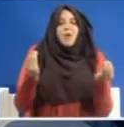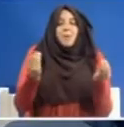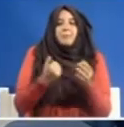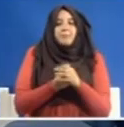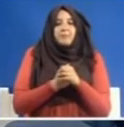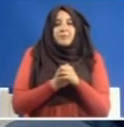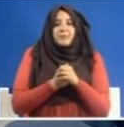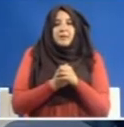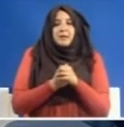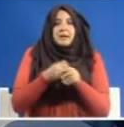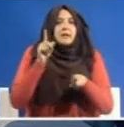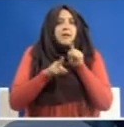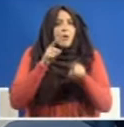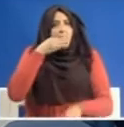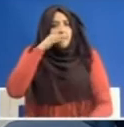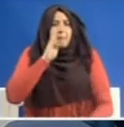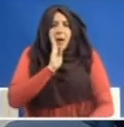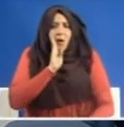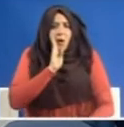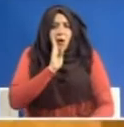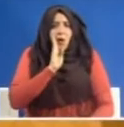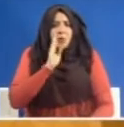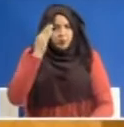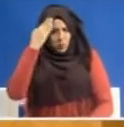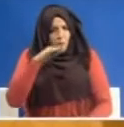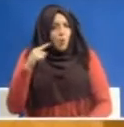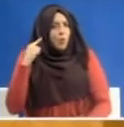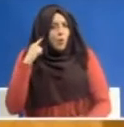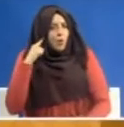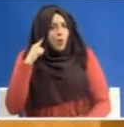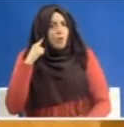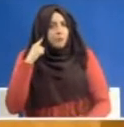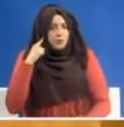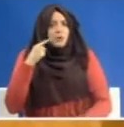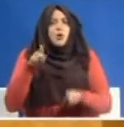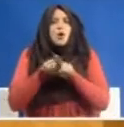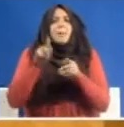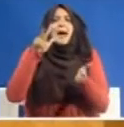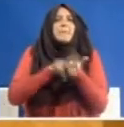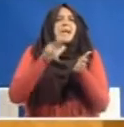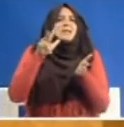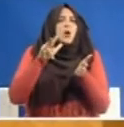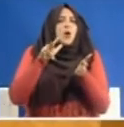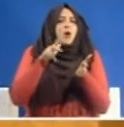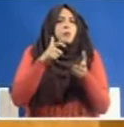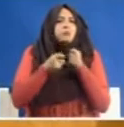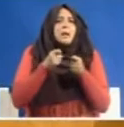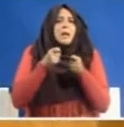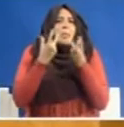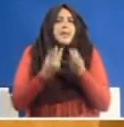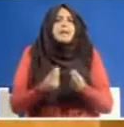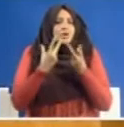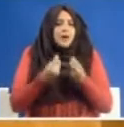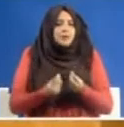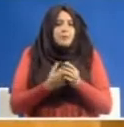فقد يكون بعض الأباء ربما على وعي بهذه البرامج وهي تطبيقات تحمل وتنزل، وبعض الأحيان هناك